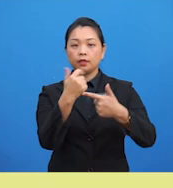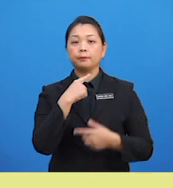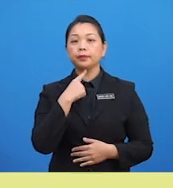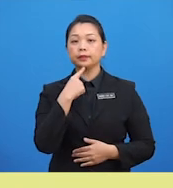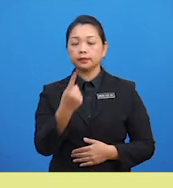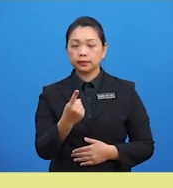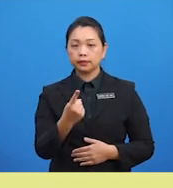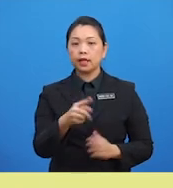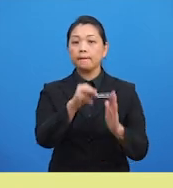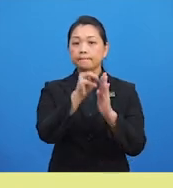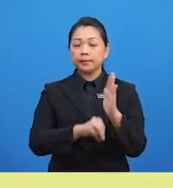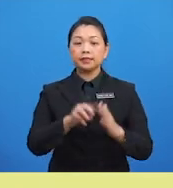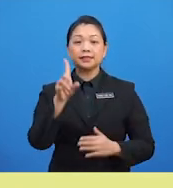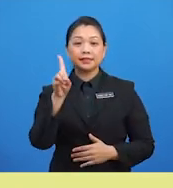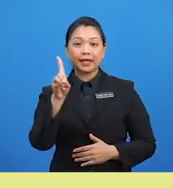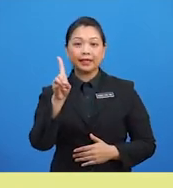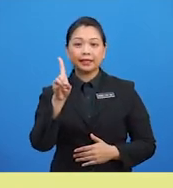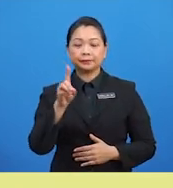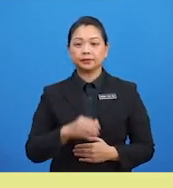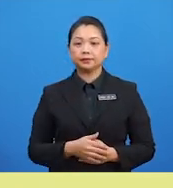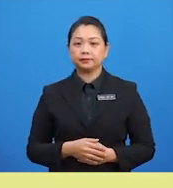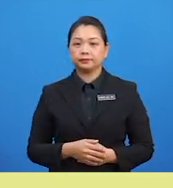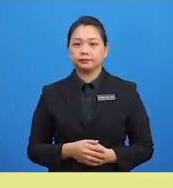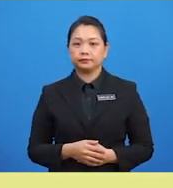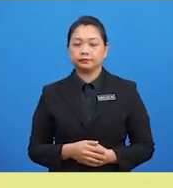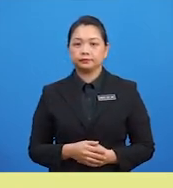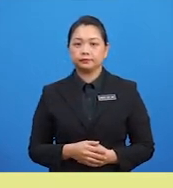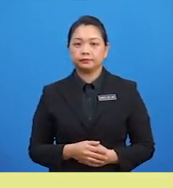perintah mendimensi.